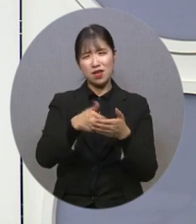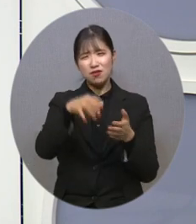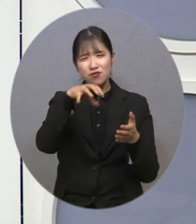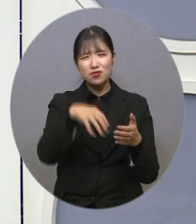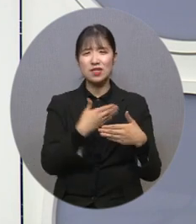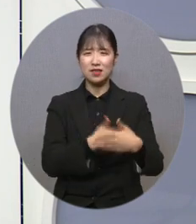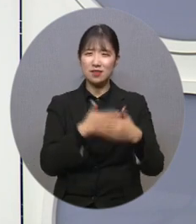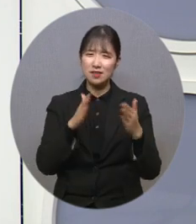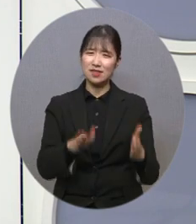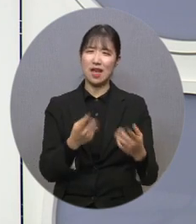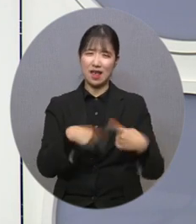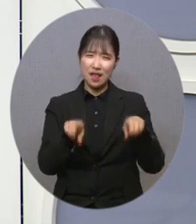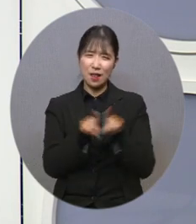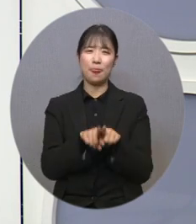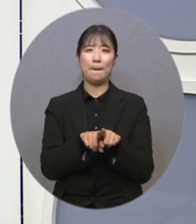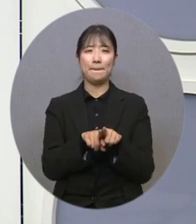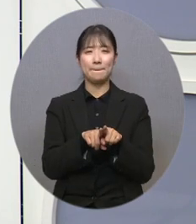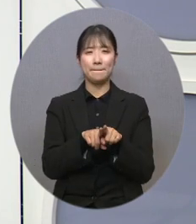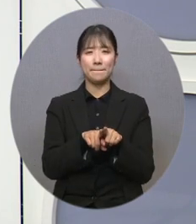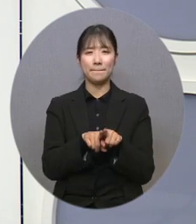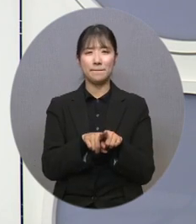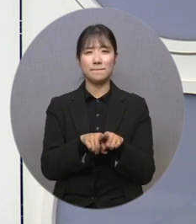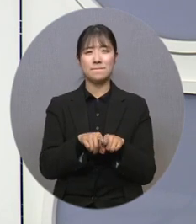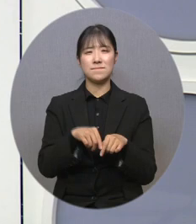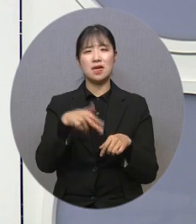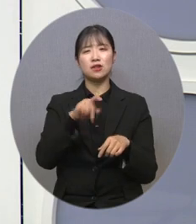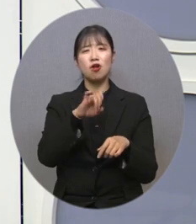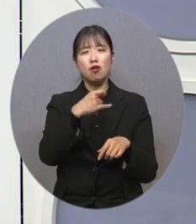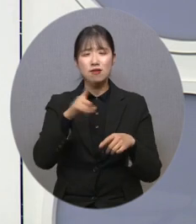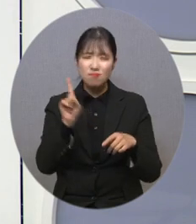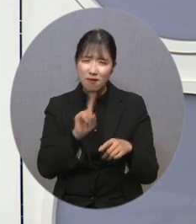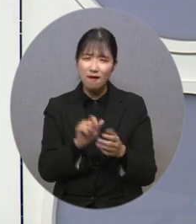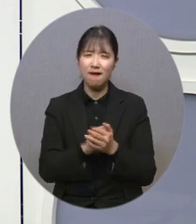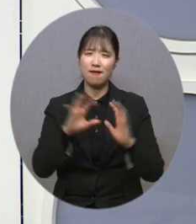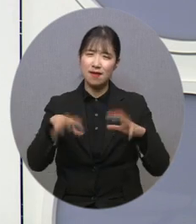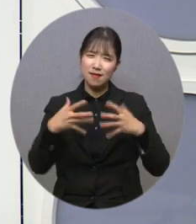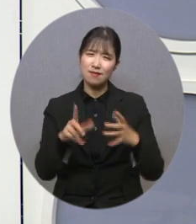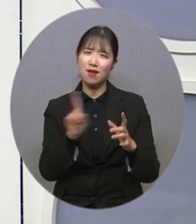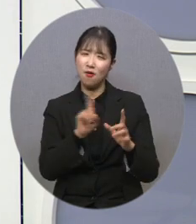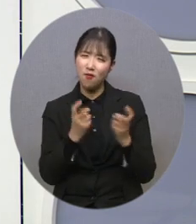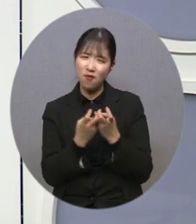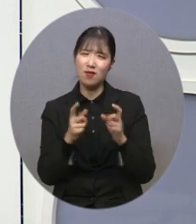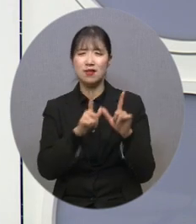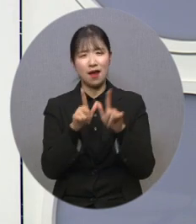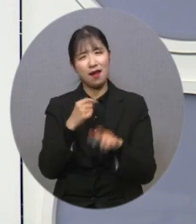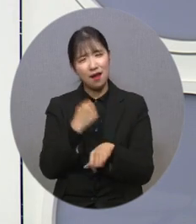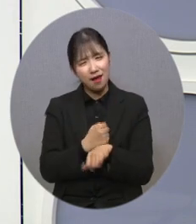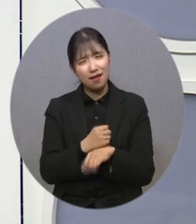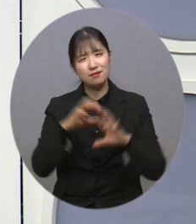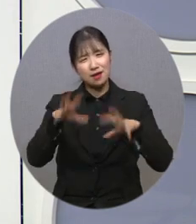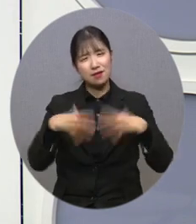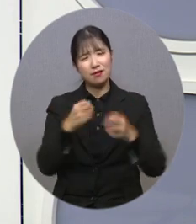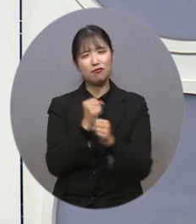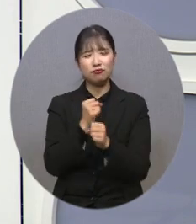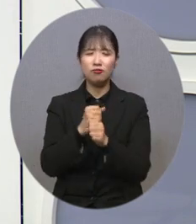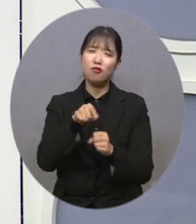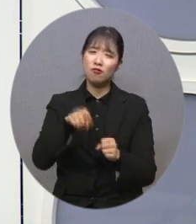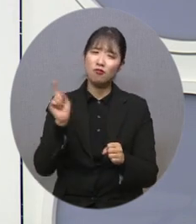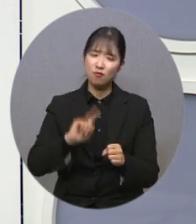치열하게 그 뭐 예를 들면 정의란 무엇인가, 뭐 세상은 어떻게 살아야 될까, 세상은 어떻게 구성되어 있나, 뭐